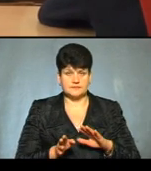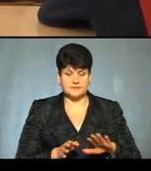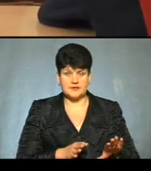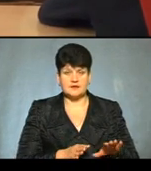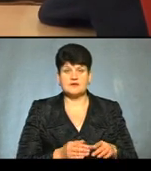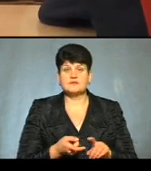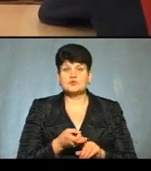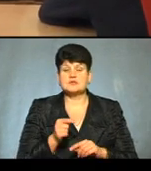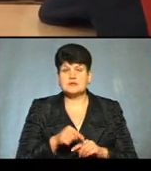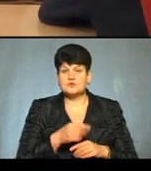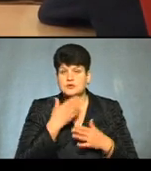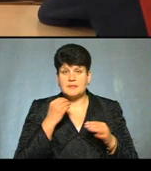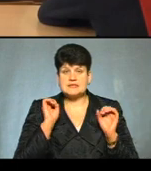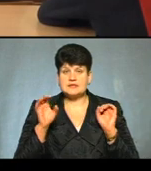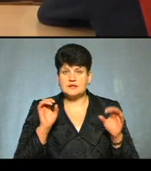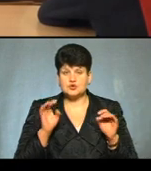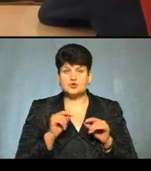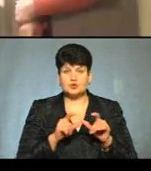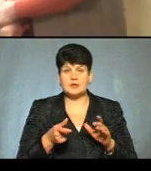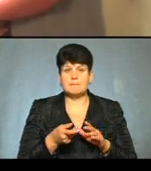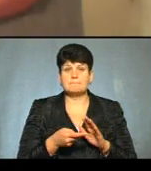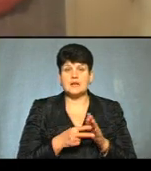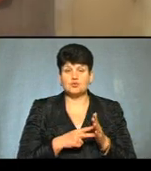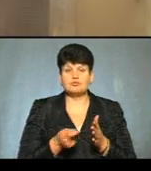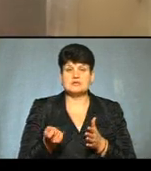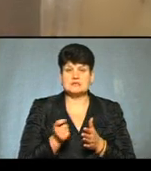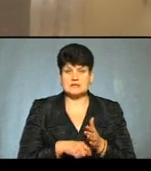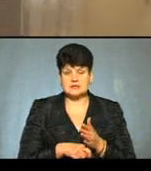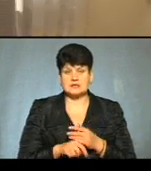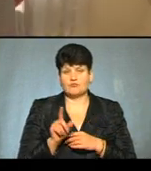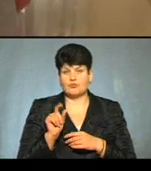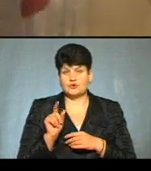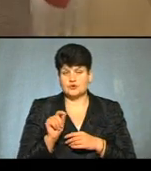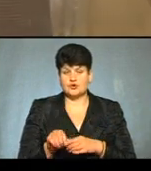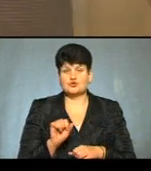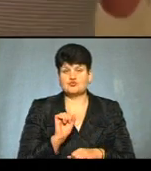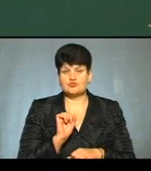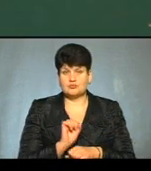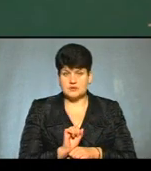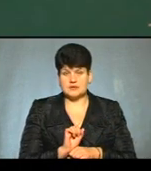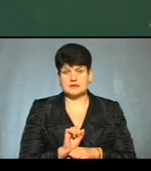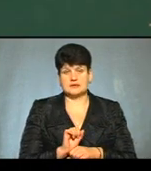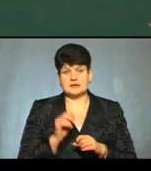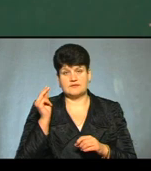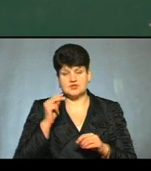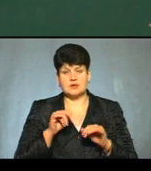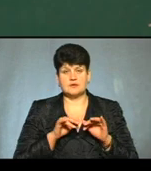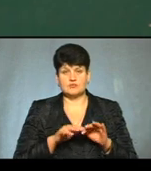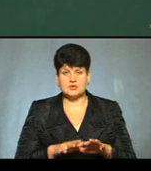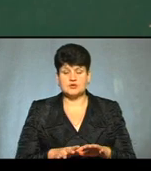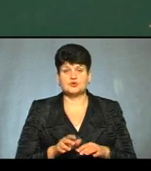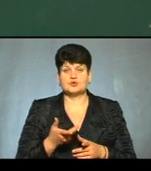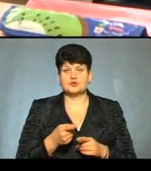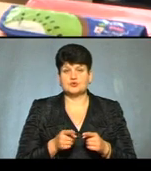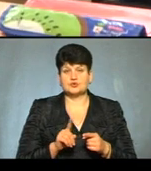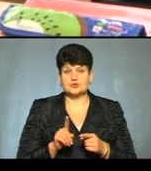кінця. Через відсутність сигналізації школу планують закрити з понеділка. Суд прийняв рішення призупинити навчальний процес до повного усунення недоліків. Ось що